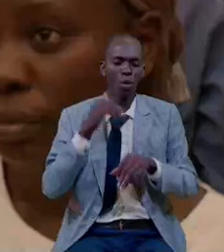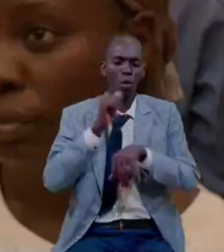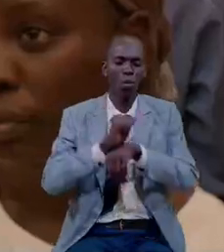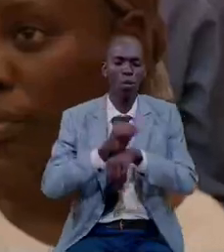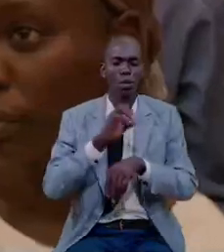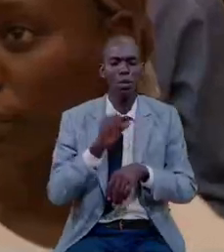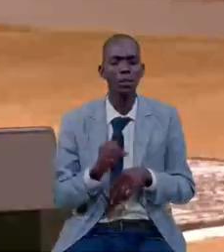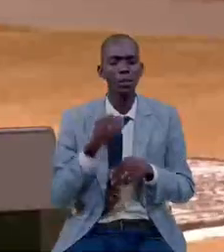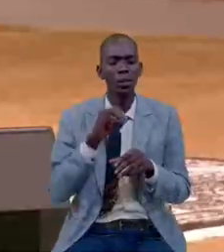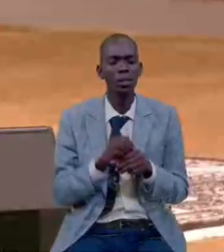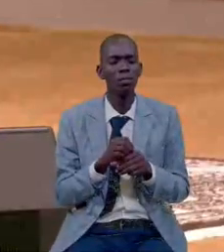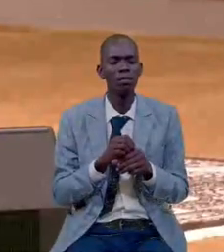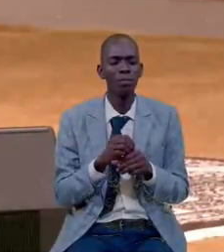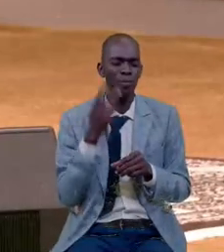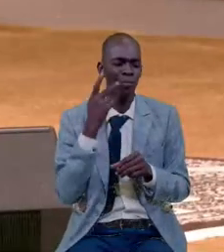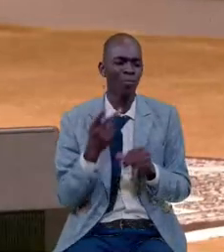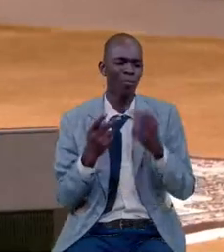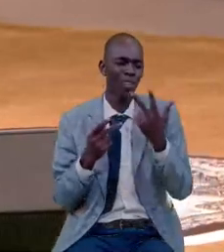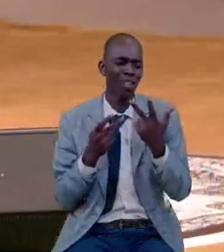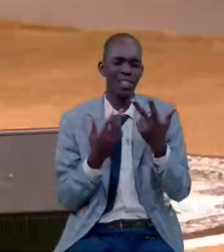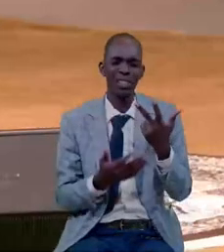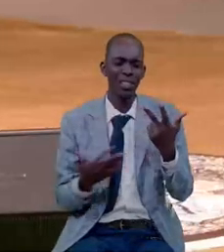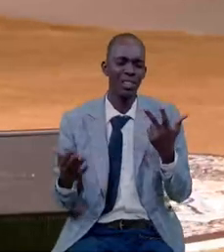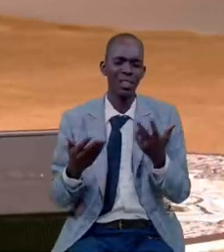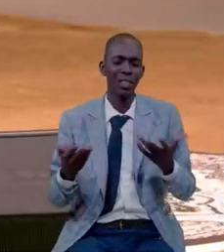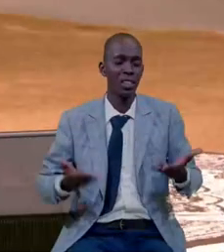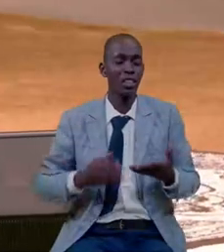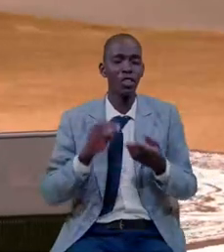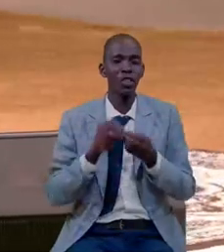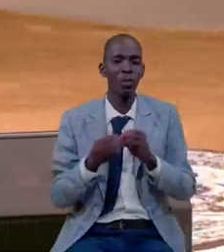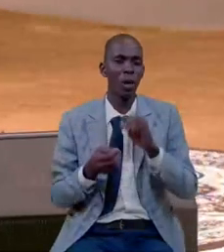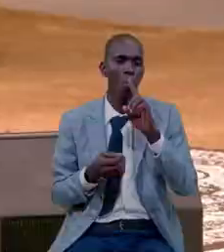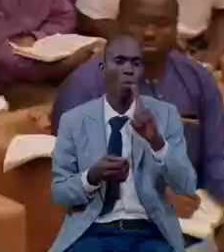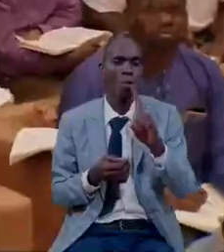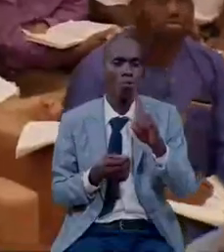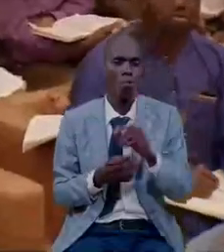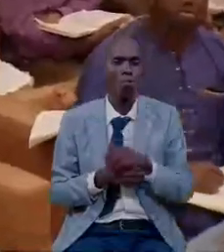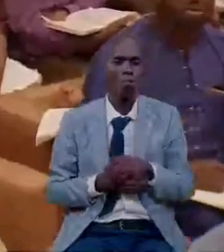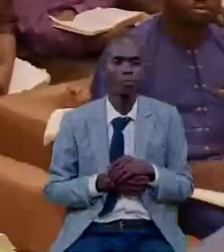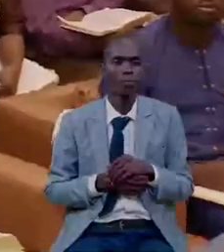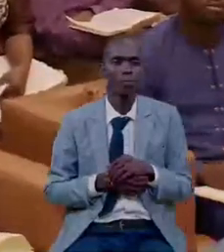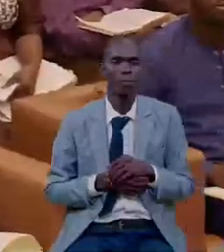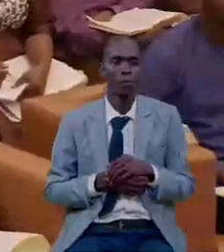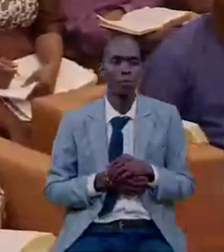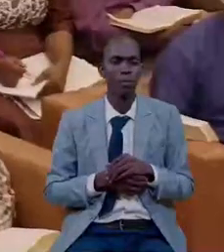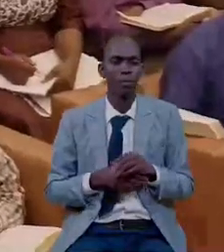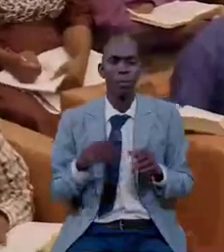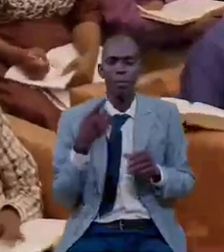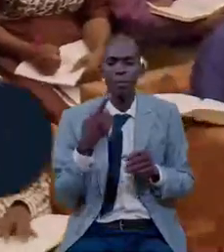œuvres. Nous allons voir trois sections ici. Numéro 1, nous allons voir le